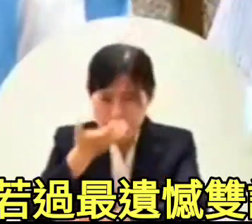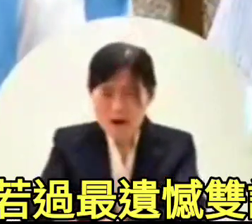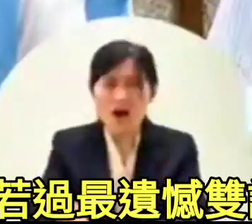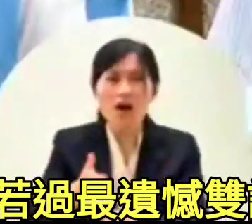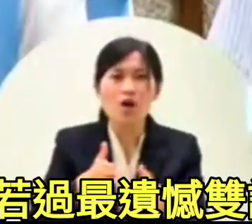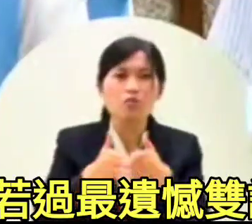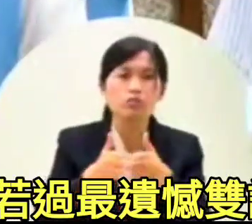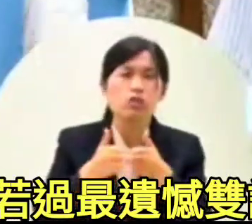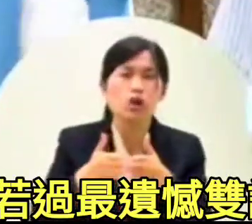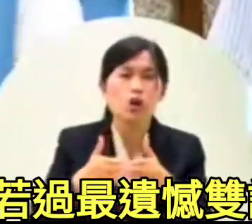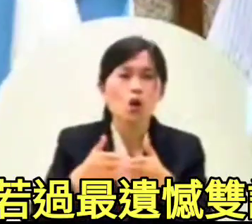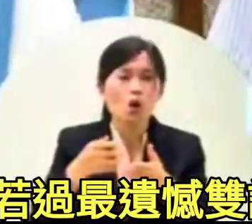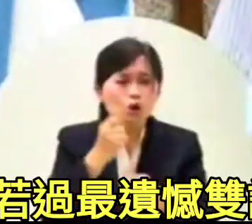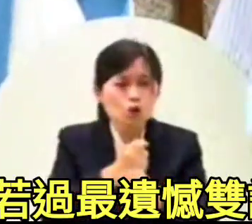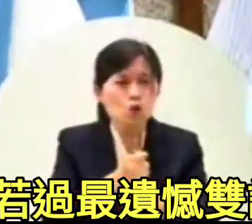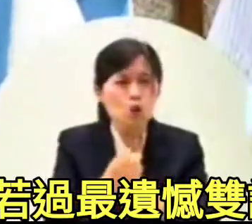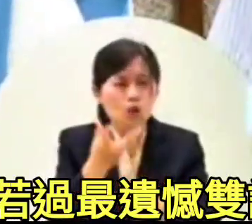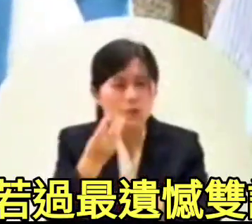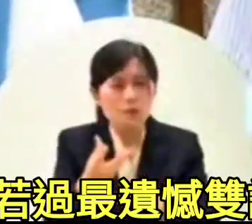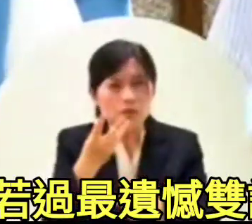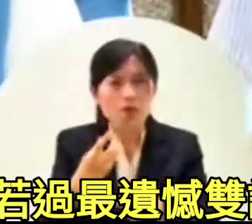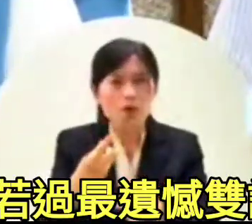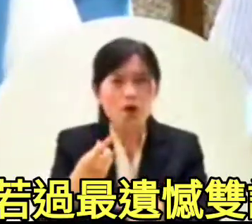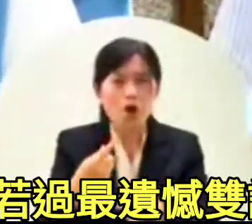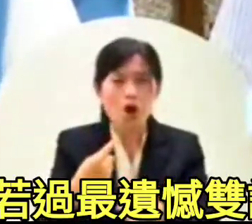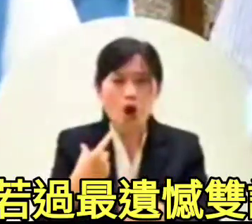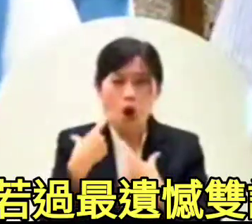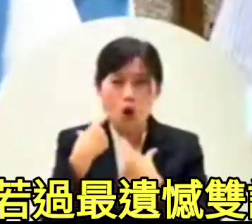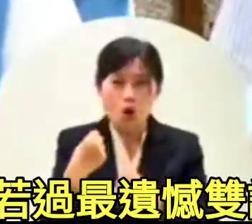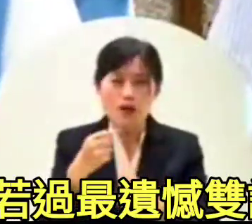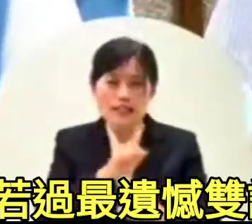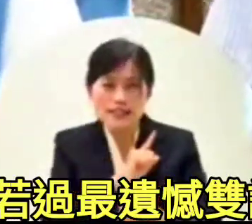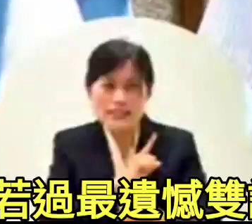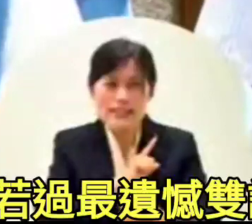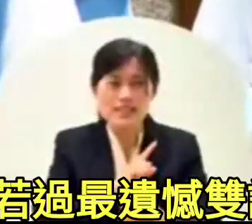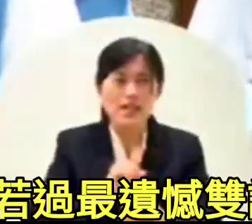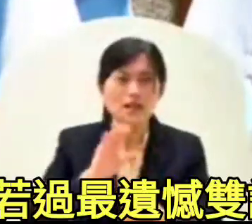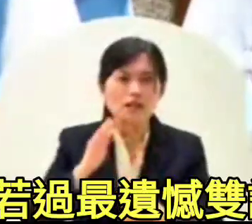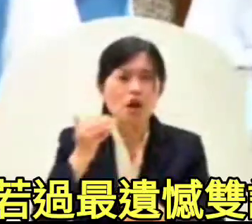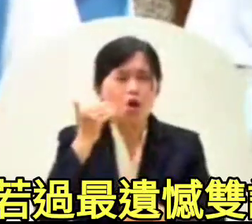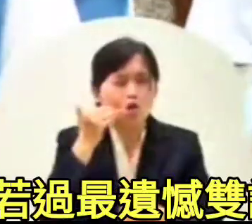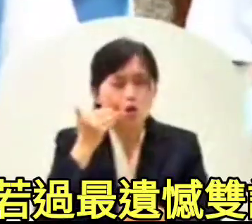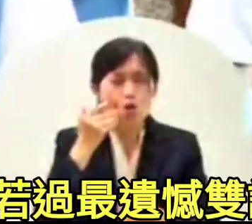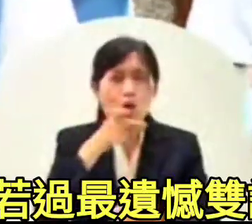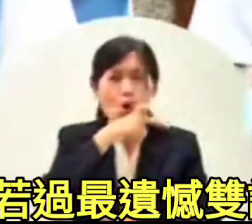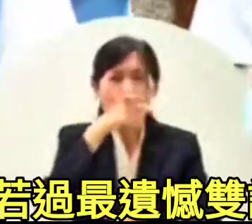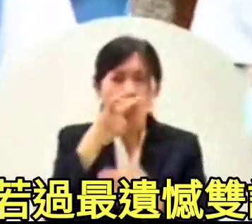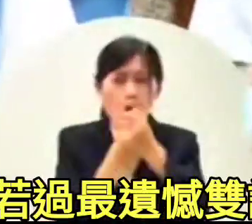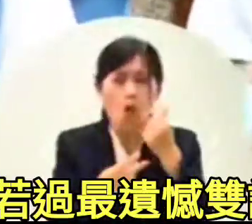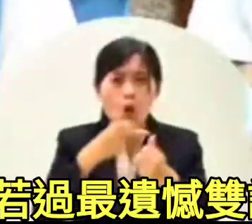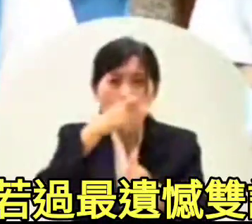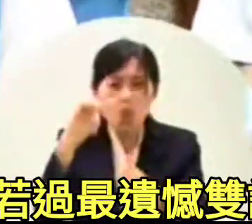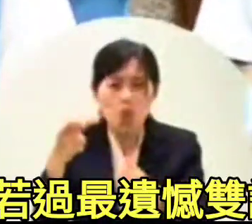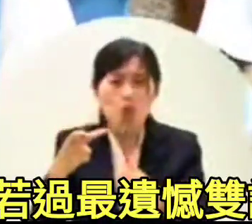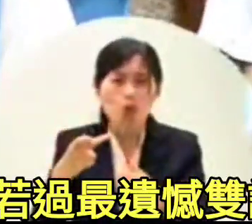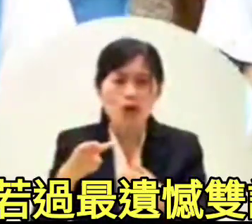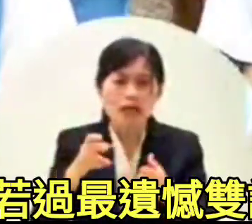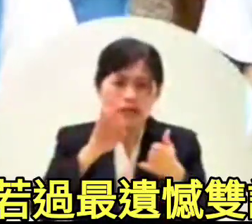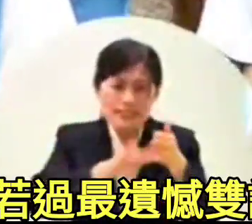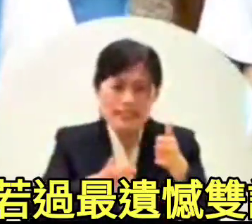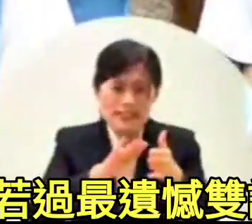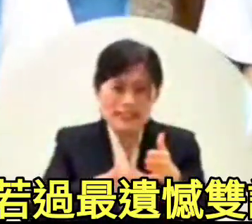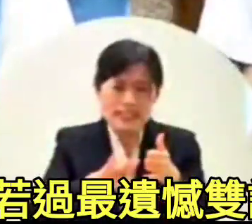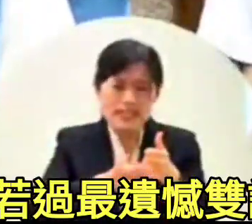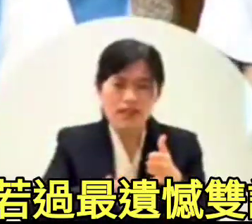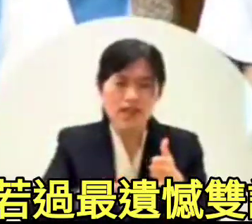我们自己良知。所以双语教育如果在高雄没有办法推动，南台湾整个高雄没有办法面对国际，我们下